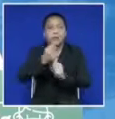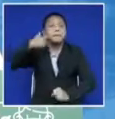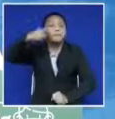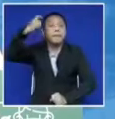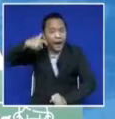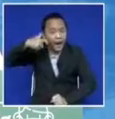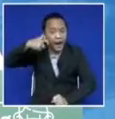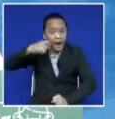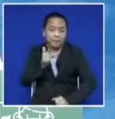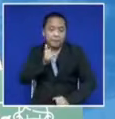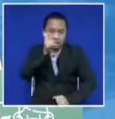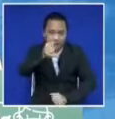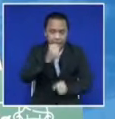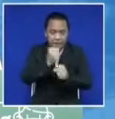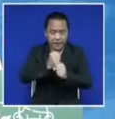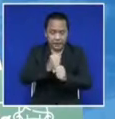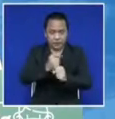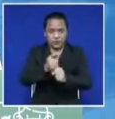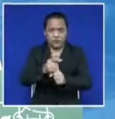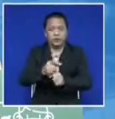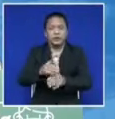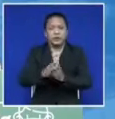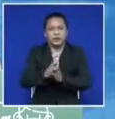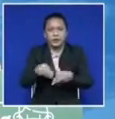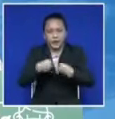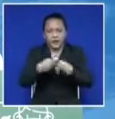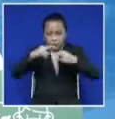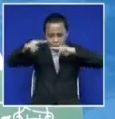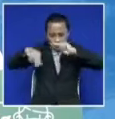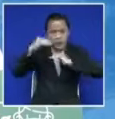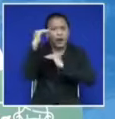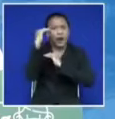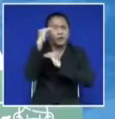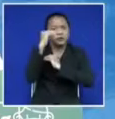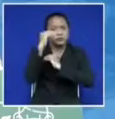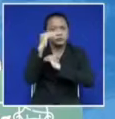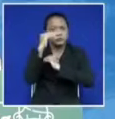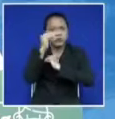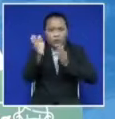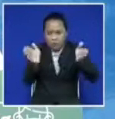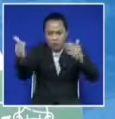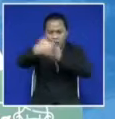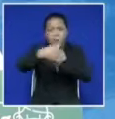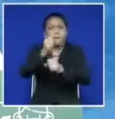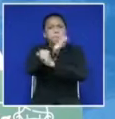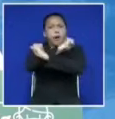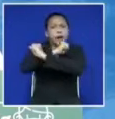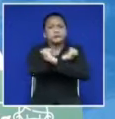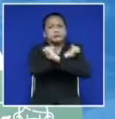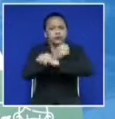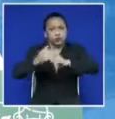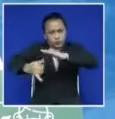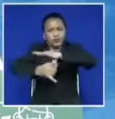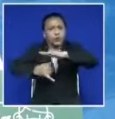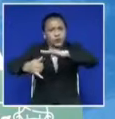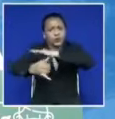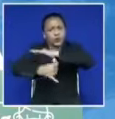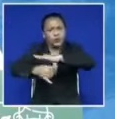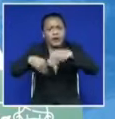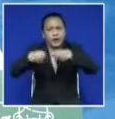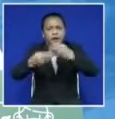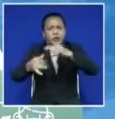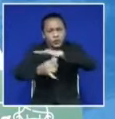ครับซึ่งกลุ่มนี้เราก็พยายามที่จะควบคุมนะเรียกว่าควอนตีนเอาไว้นะครับเป็นที่แล้วก็พยายาม